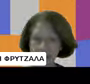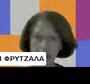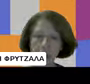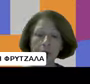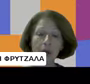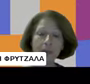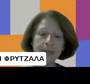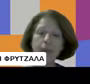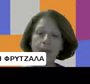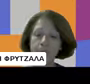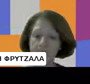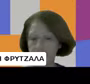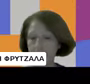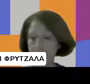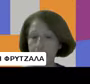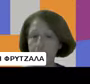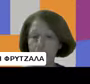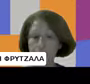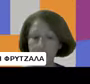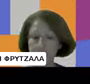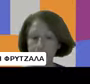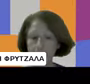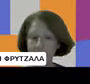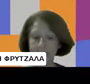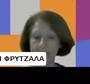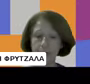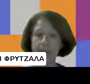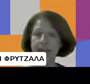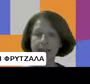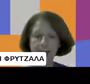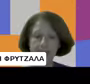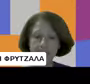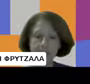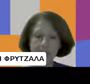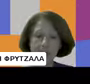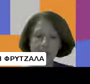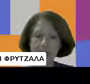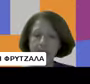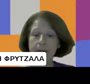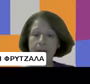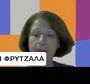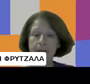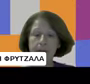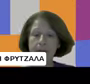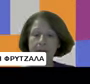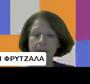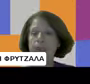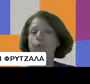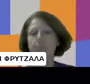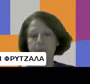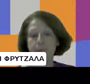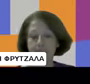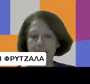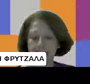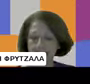των αναγκών μέσω πολλών σχετικών παραδειγμάτων. Ενδεικτικά, οι ιδιώτες συνήθως μας